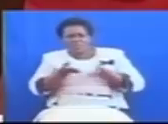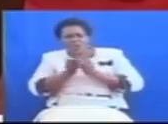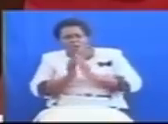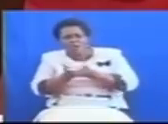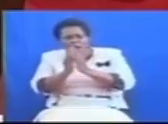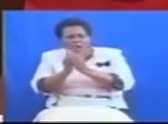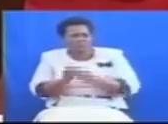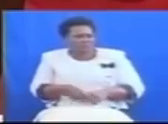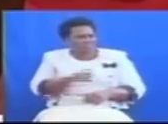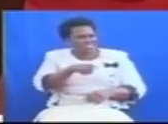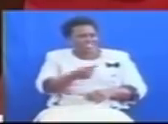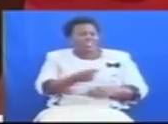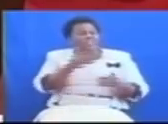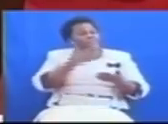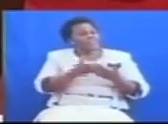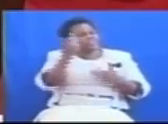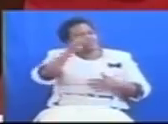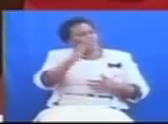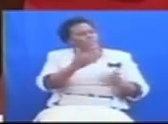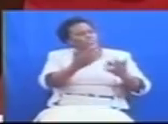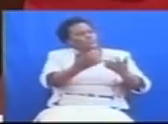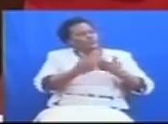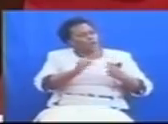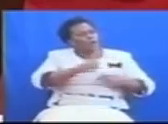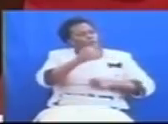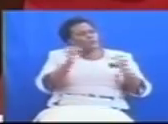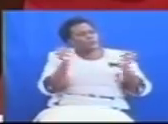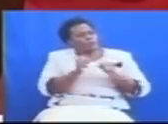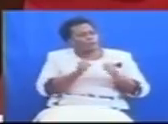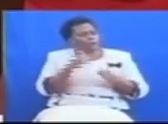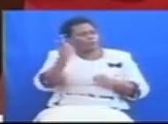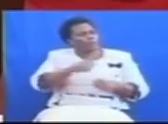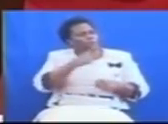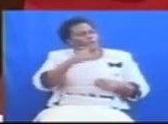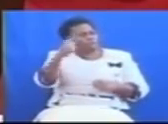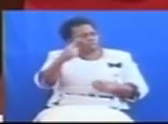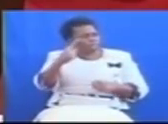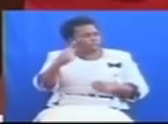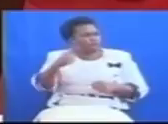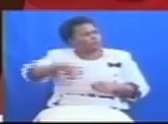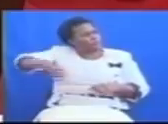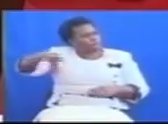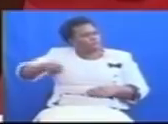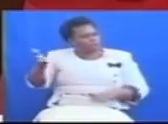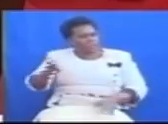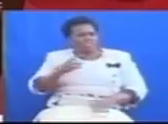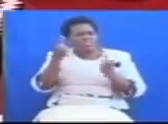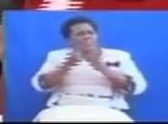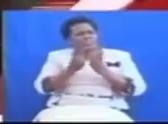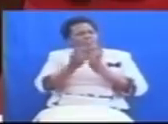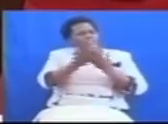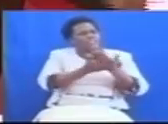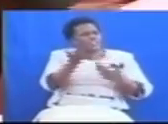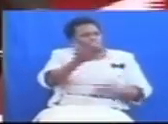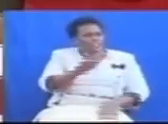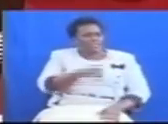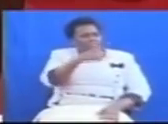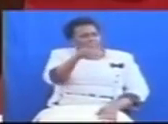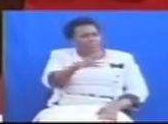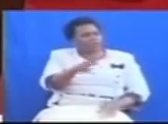sasa ichukue hatua za haraka kupiga marufuku mifuko hii hapa nchini kama ambavyo wenzetu wamefanya. Zanzibar wameweza,